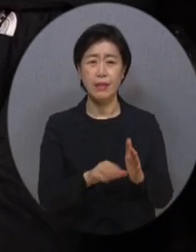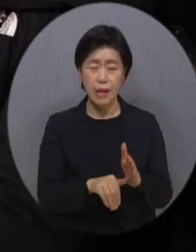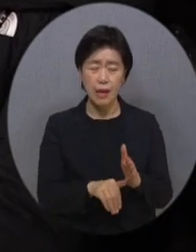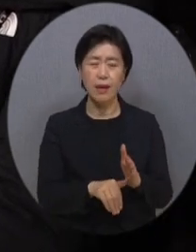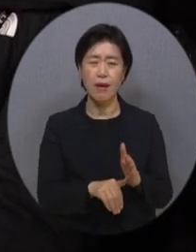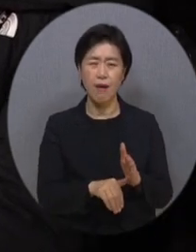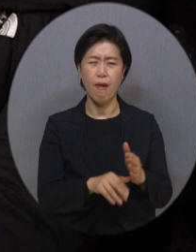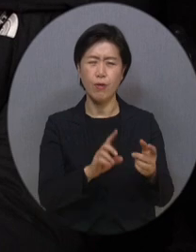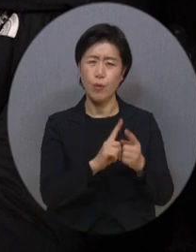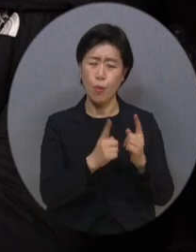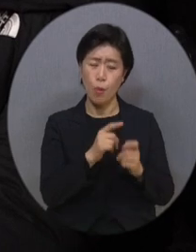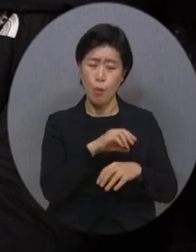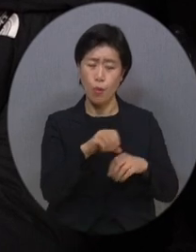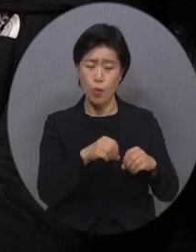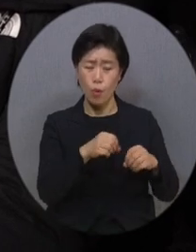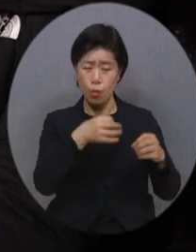있어.